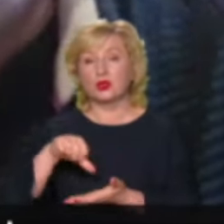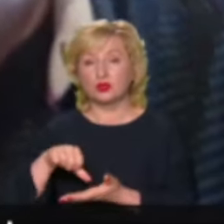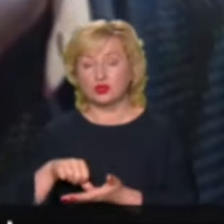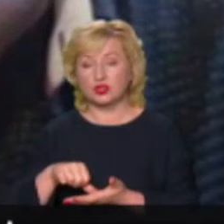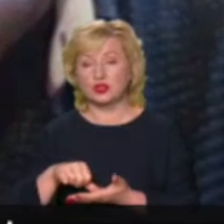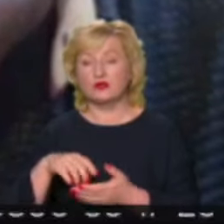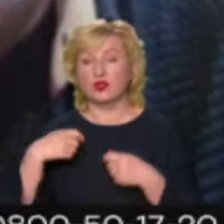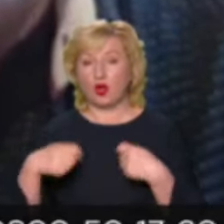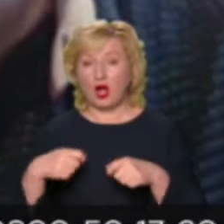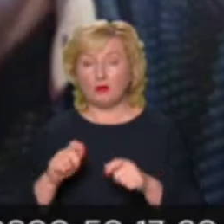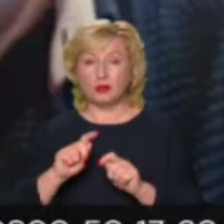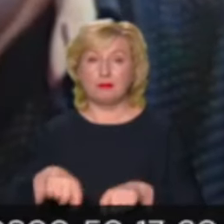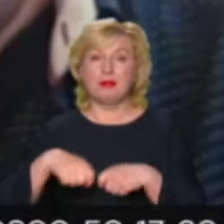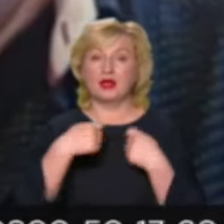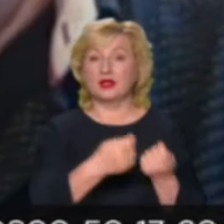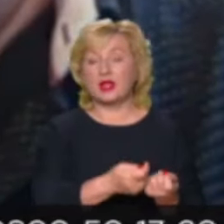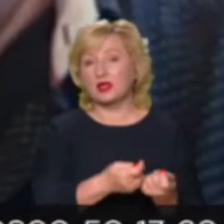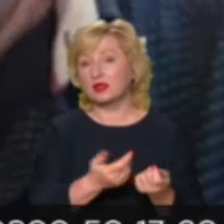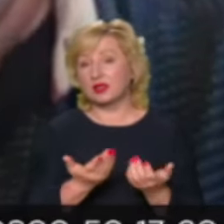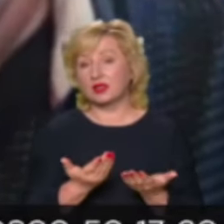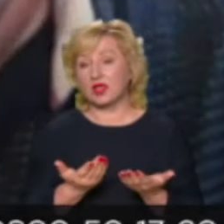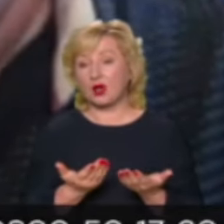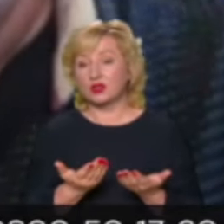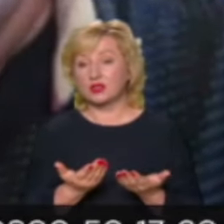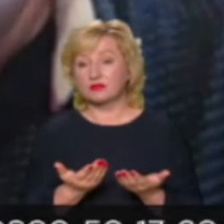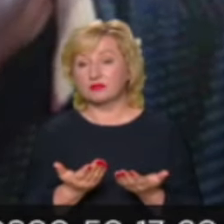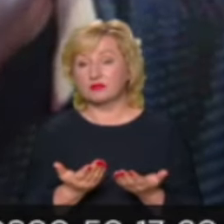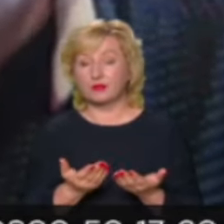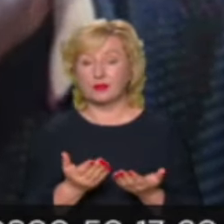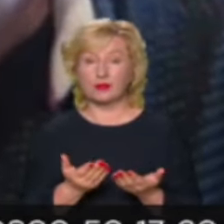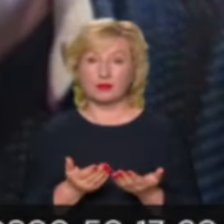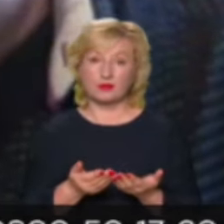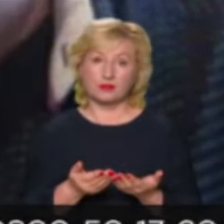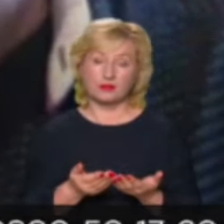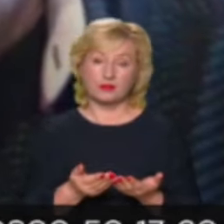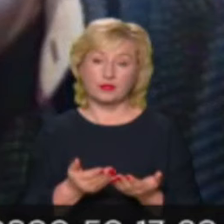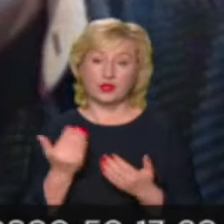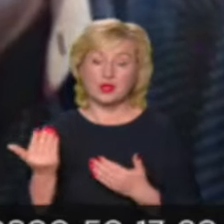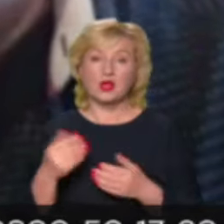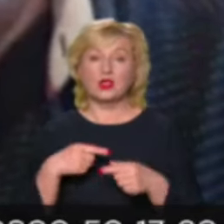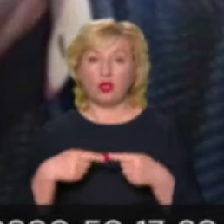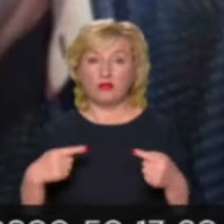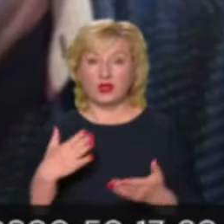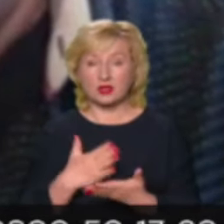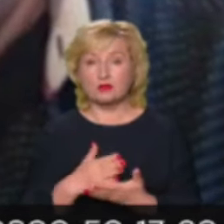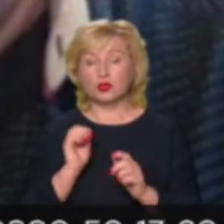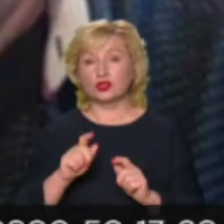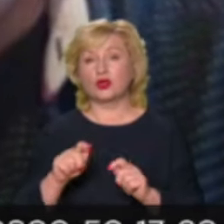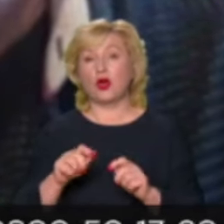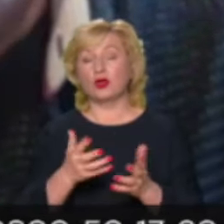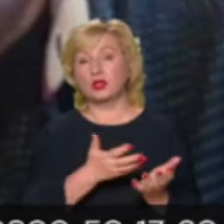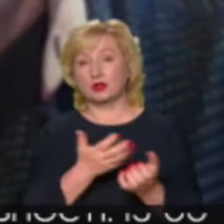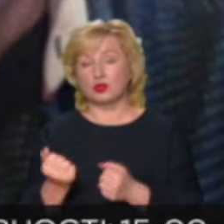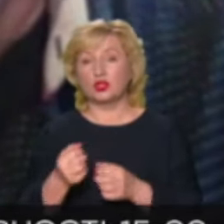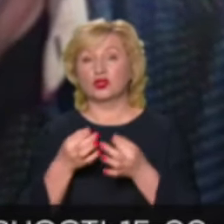потім передати якось. Вже коли це їх товар є, вони можуть отримати